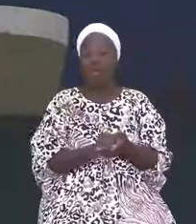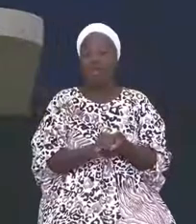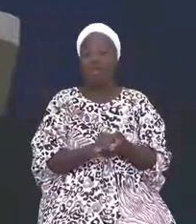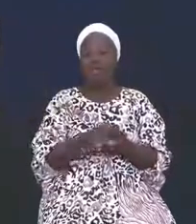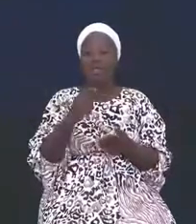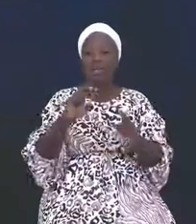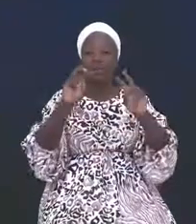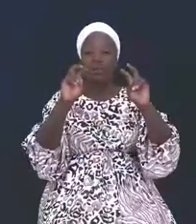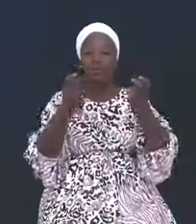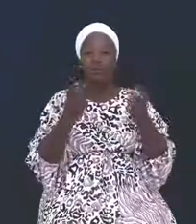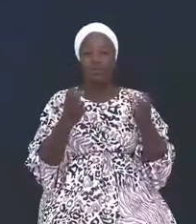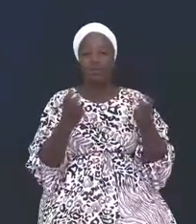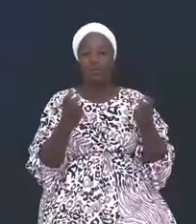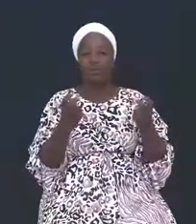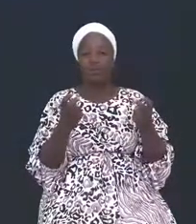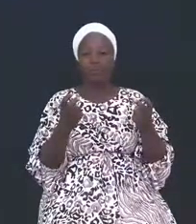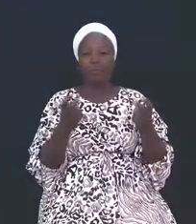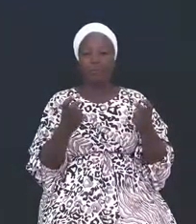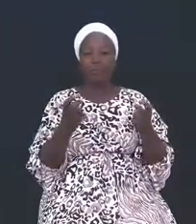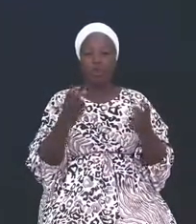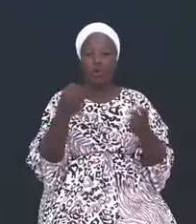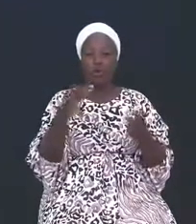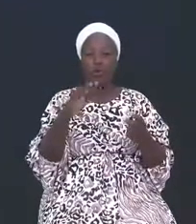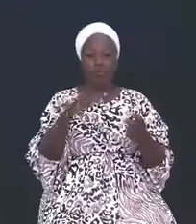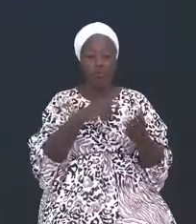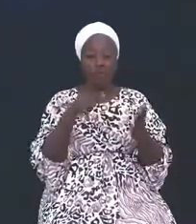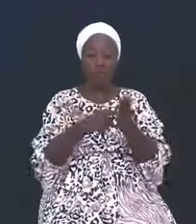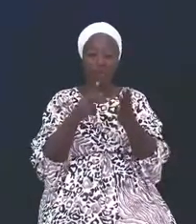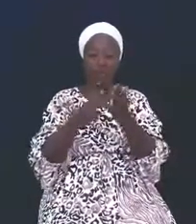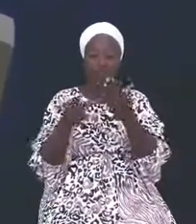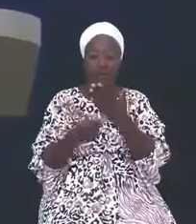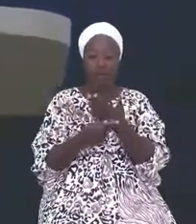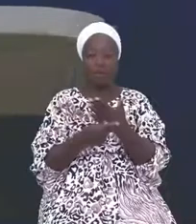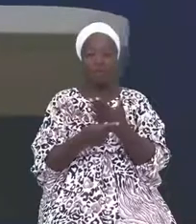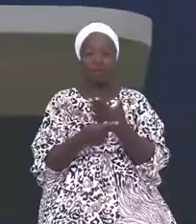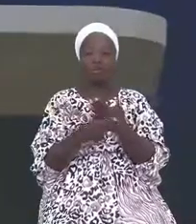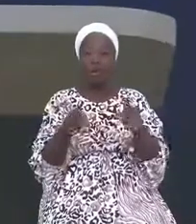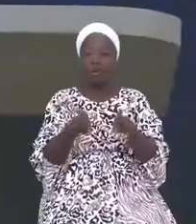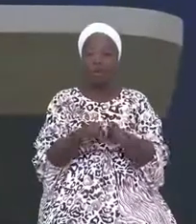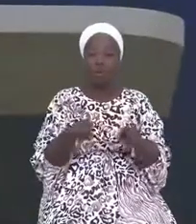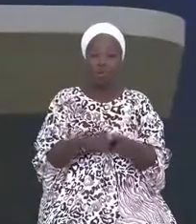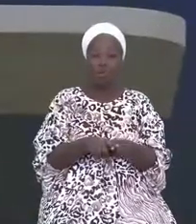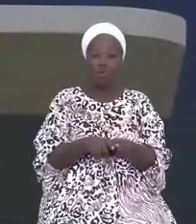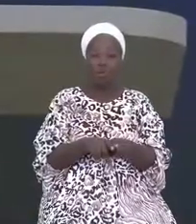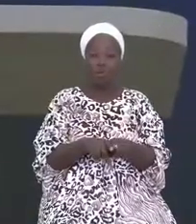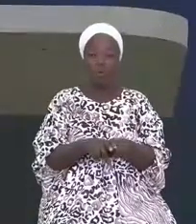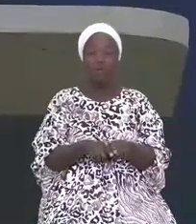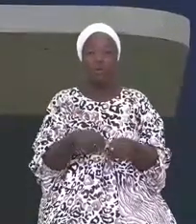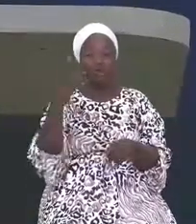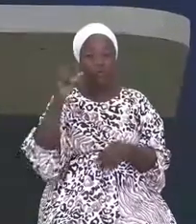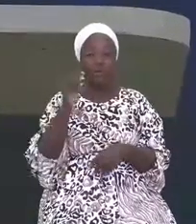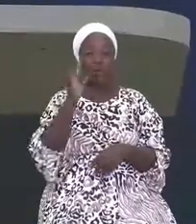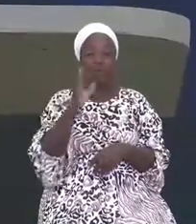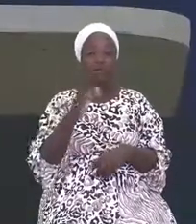thème de la croisade, aussi bien que le thème de la conférence des